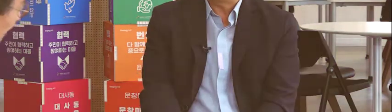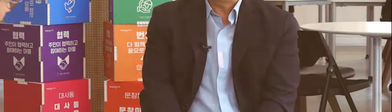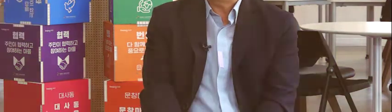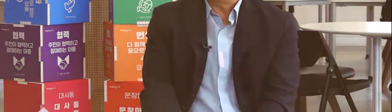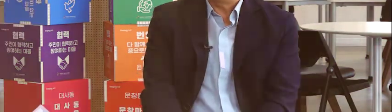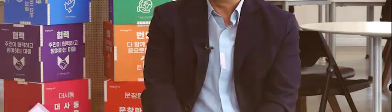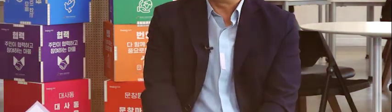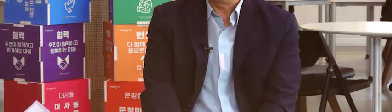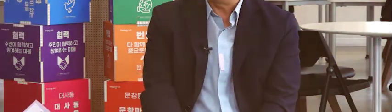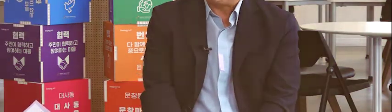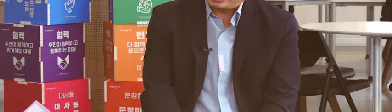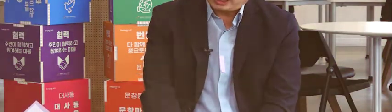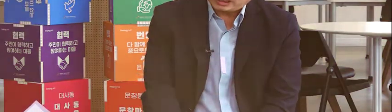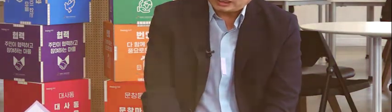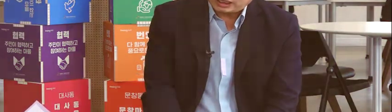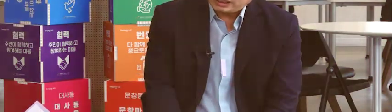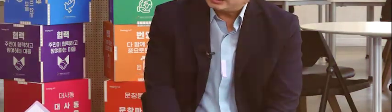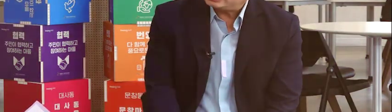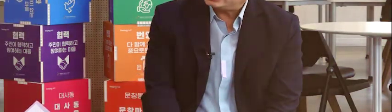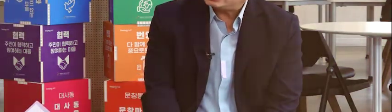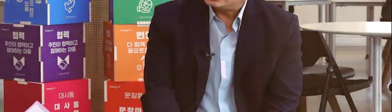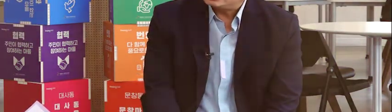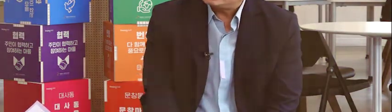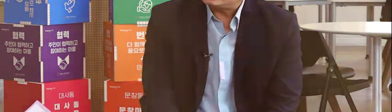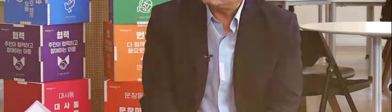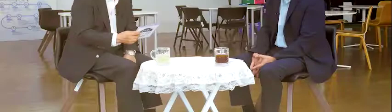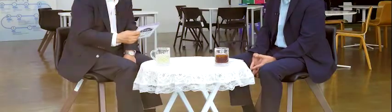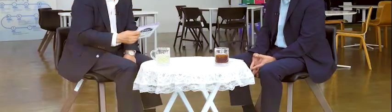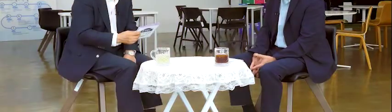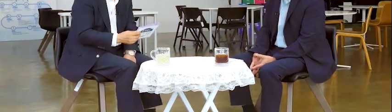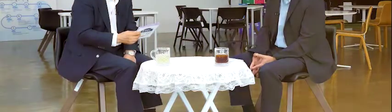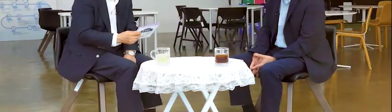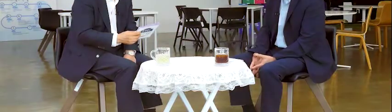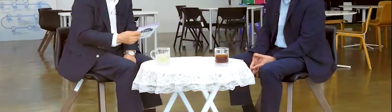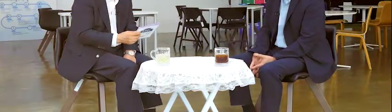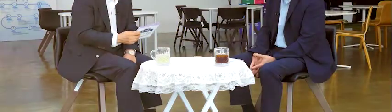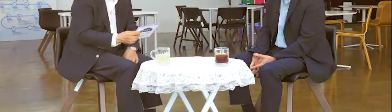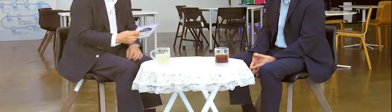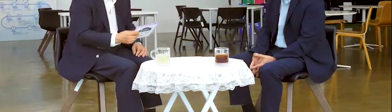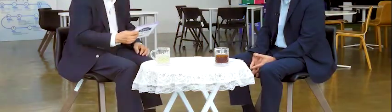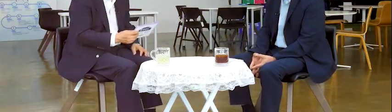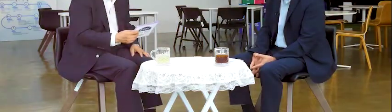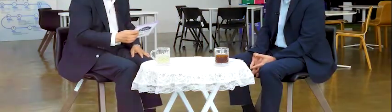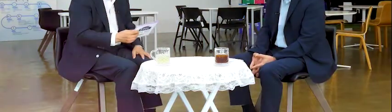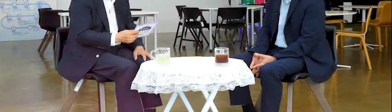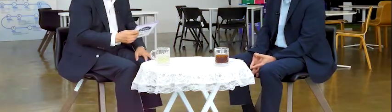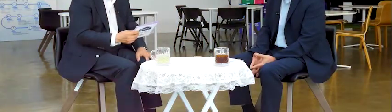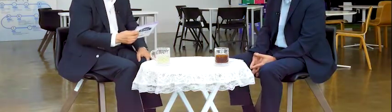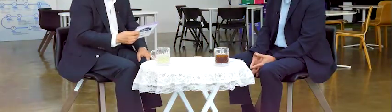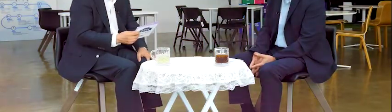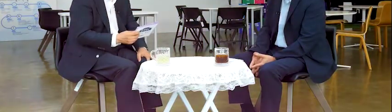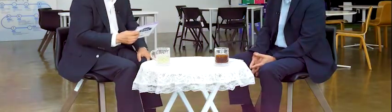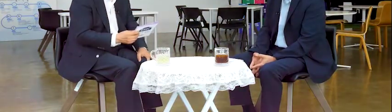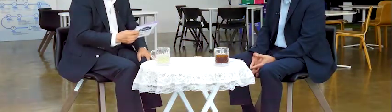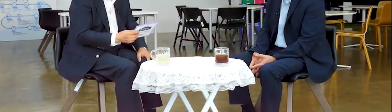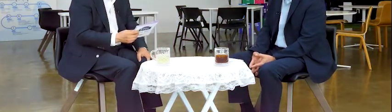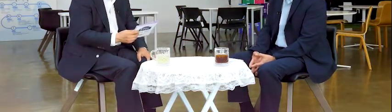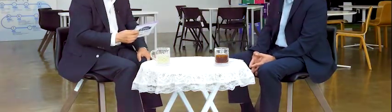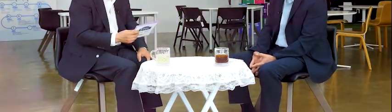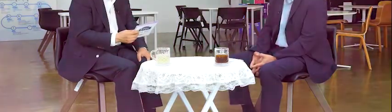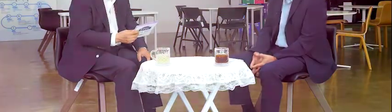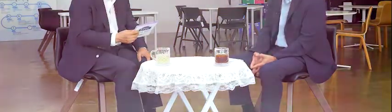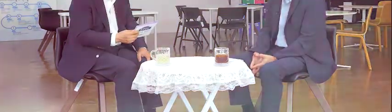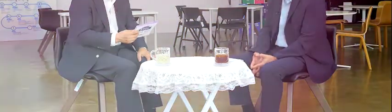좀 색은 좀 달라도 그 매 한 가지가 아니겠느냐. 조금 더 마을 공동체가 좀 활성화되어서